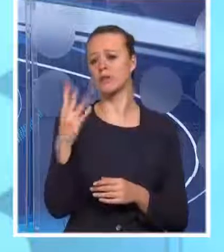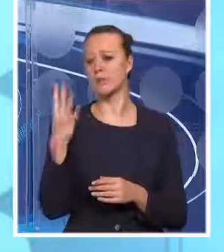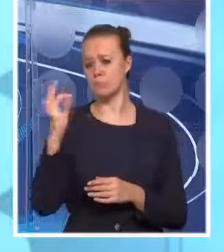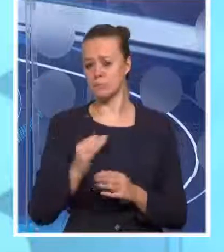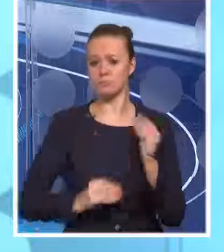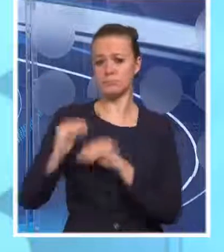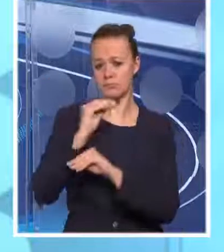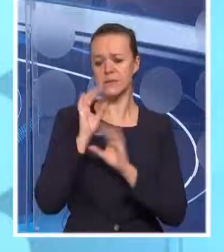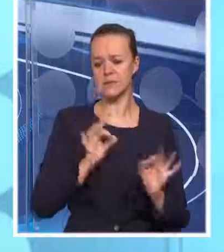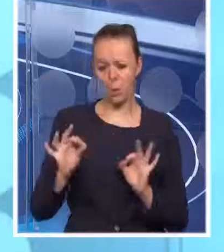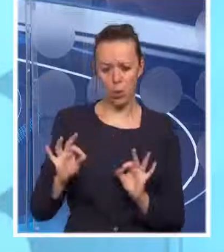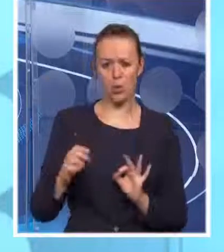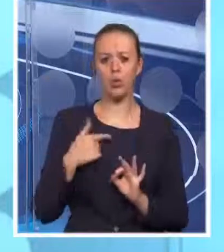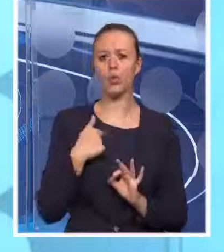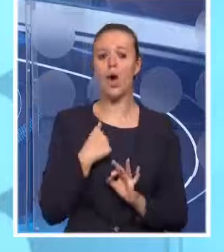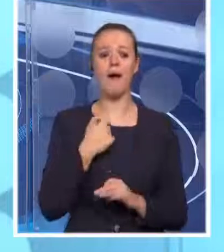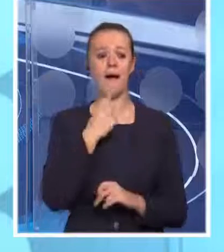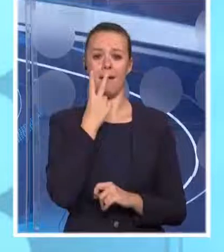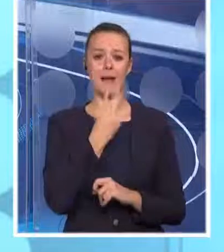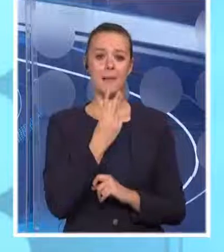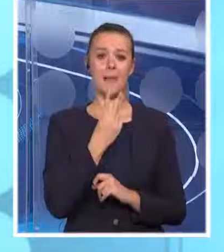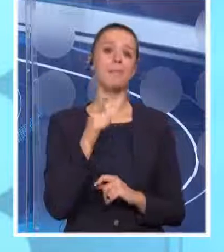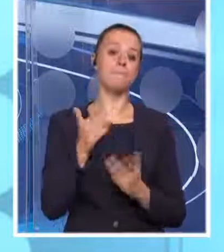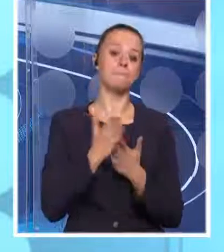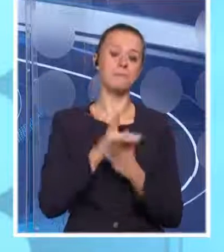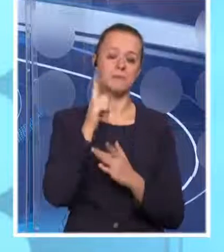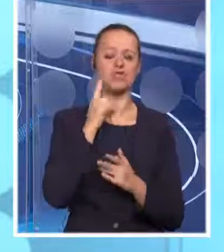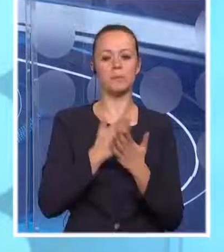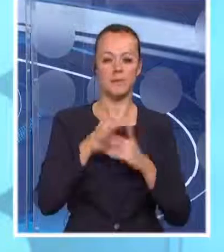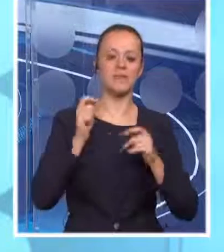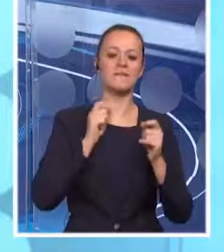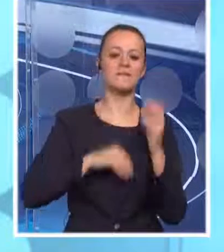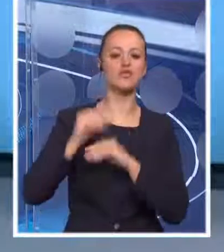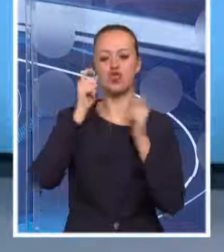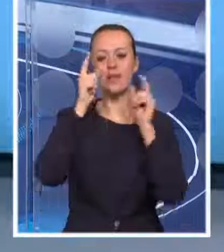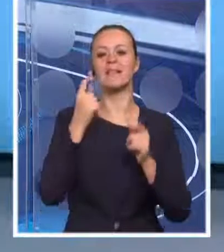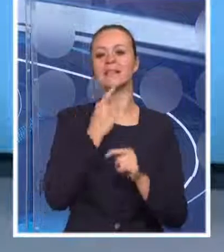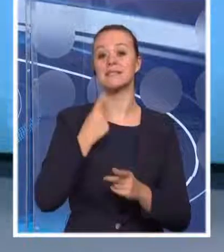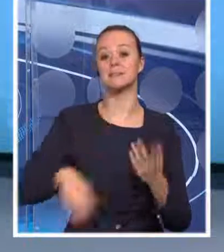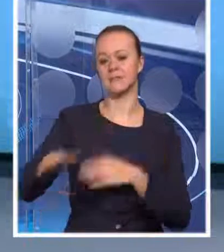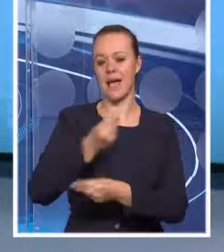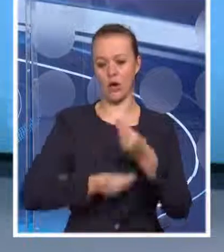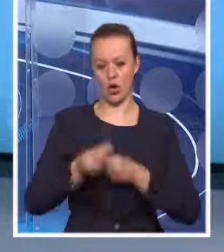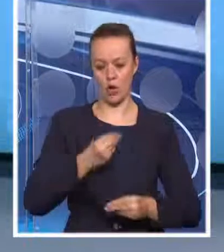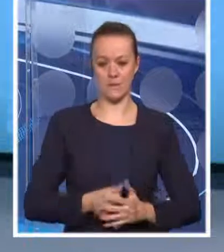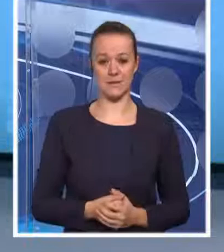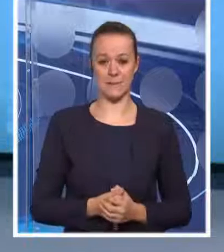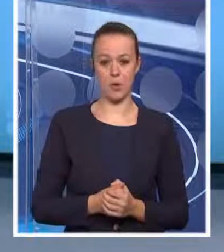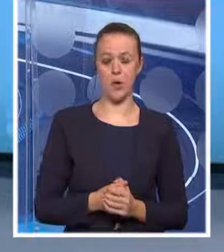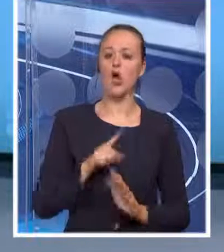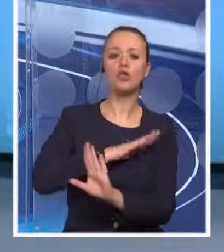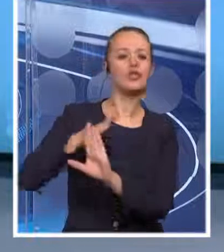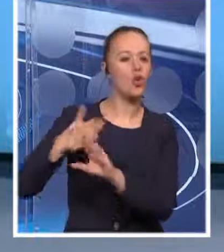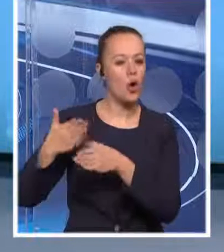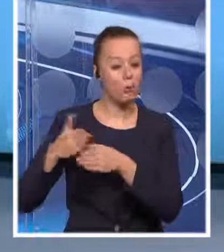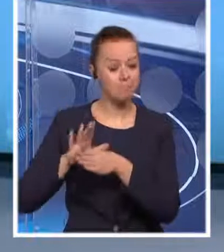i malo drugačije, mislim da ćemo još više iznenaditi srpske ekonomiste. Dok ih ne iznenadite za